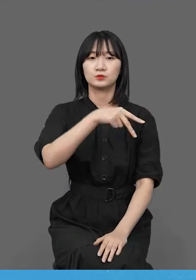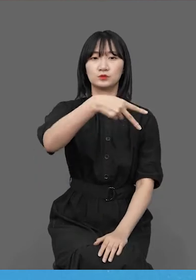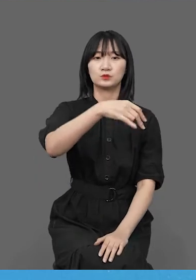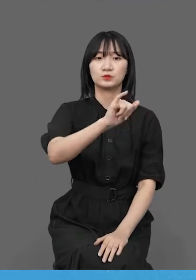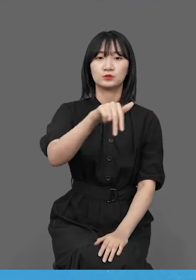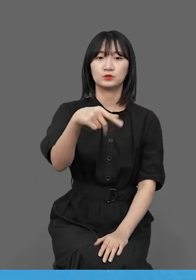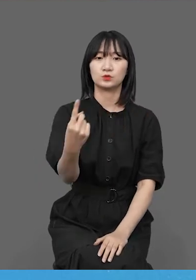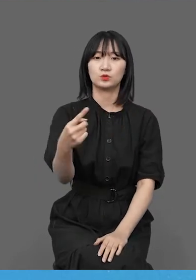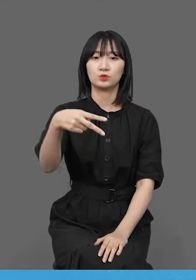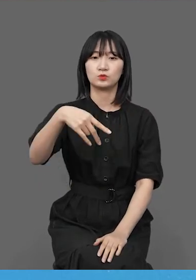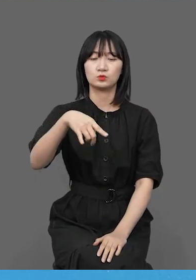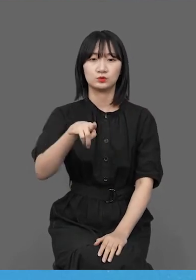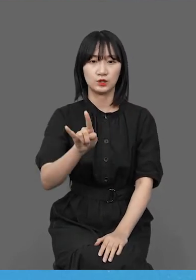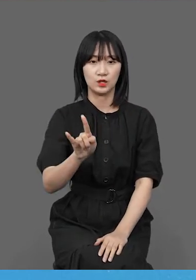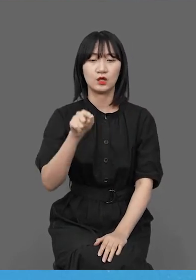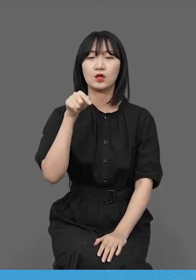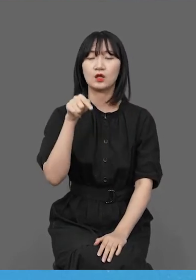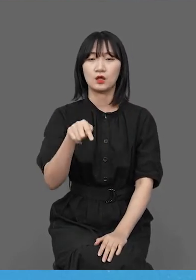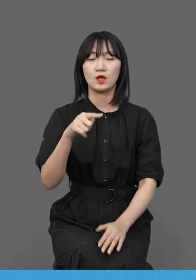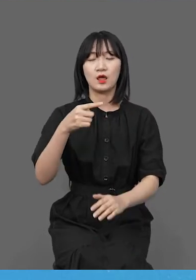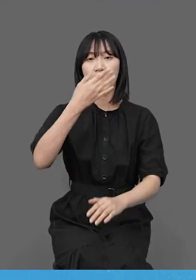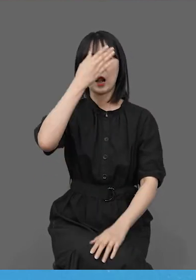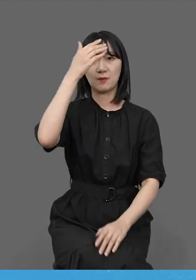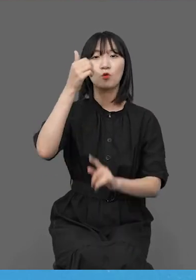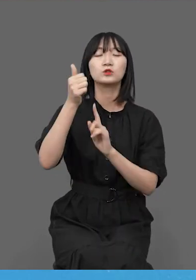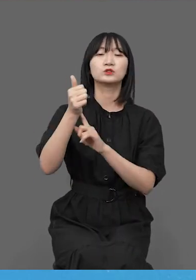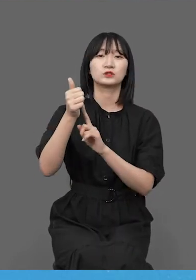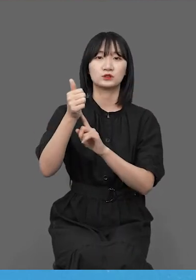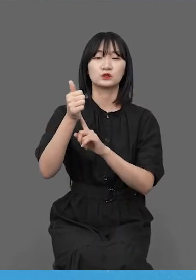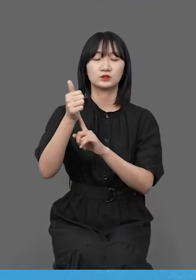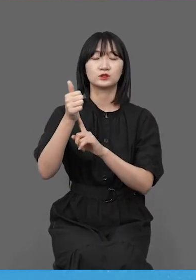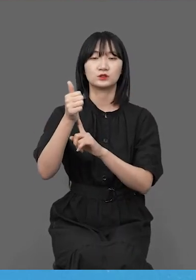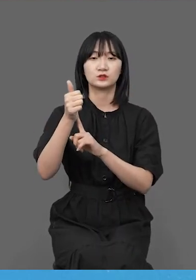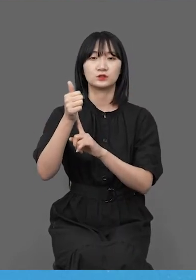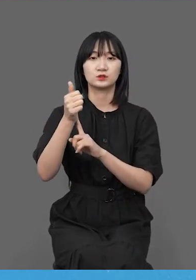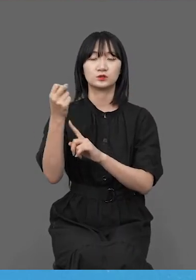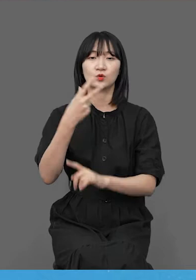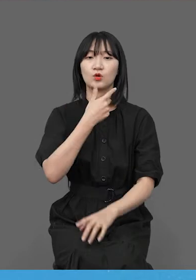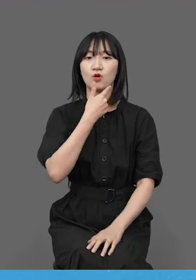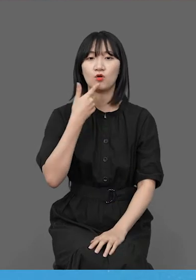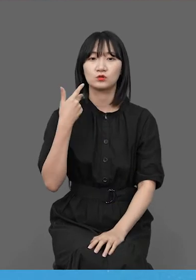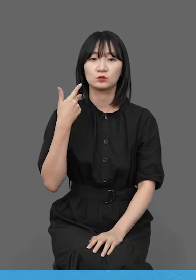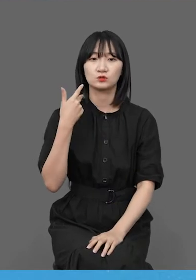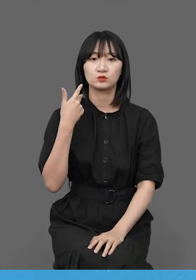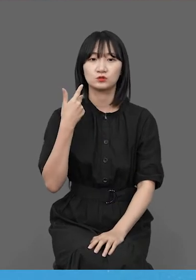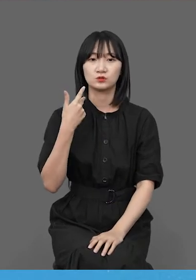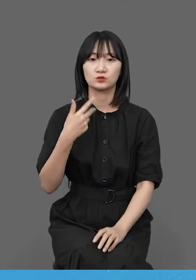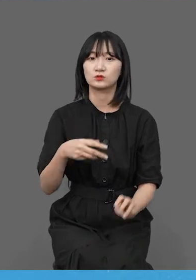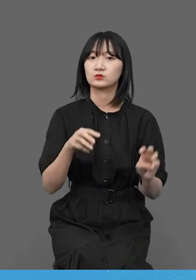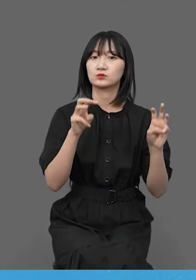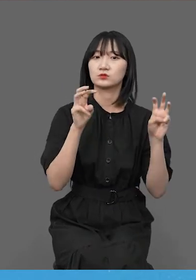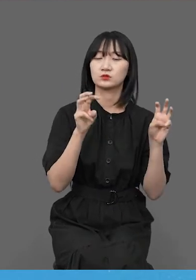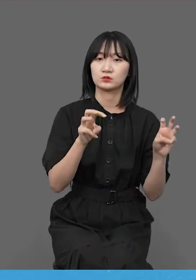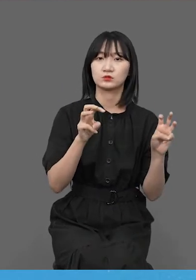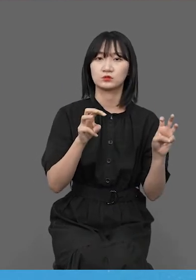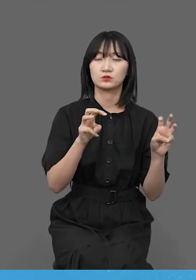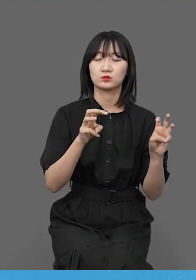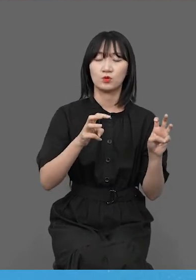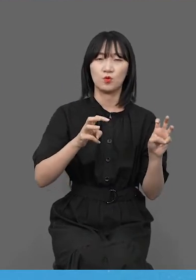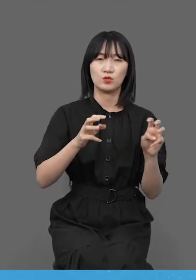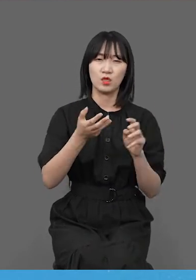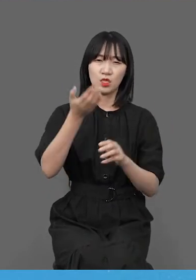시조, 새들의 할아버지, 조상, 그리고 영어로도 학명으로도 아르키옵테릭스, 아르키오라는 게